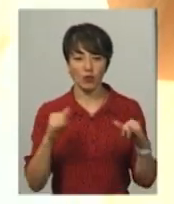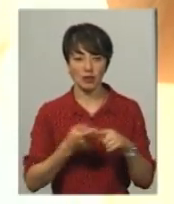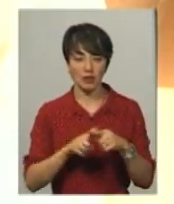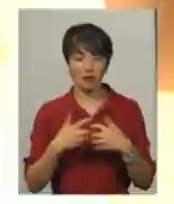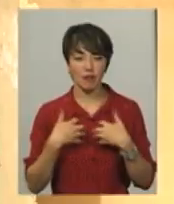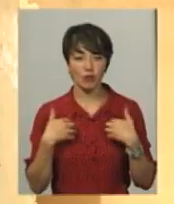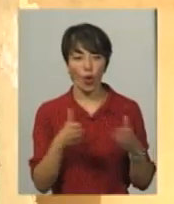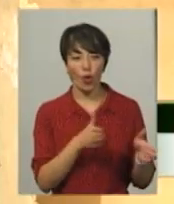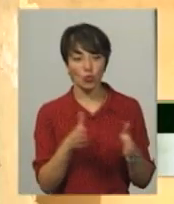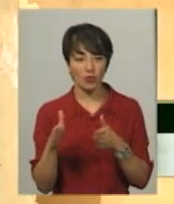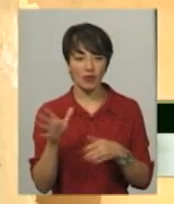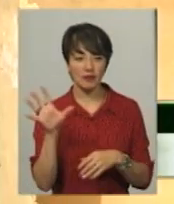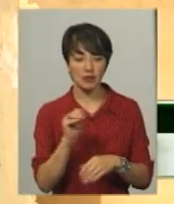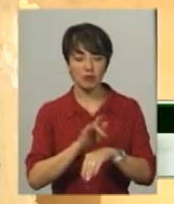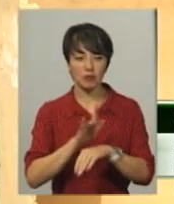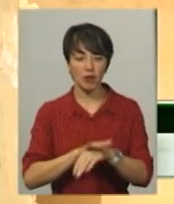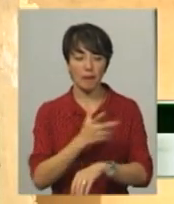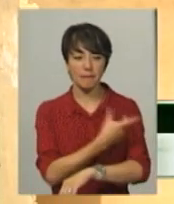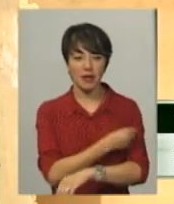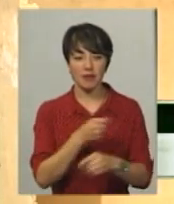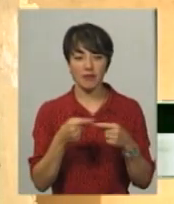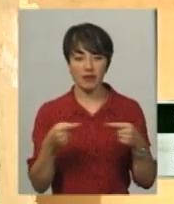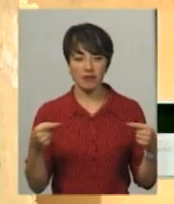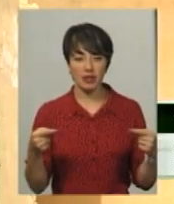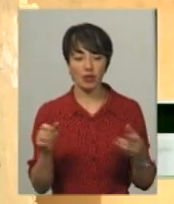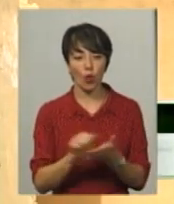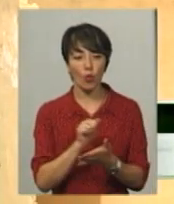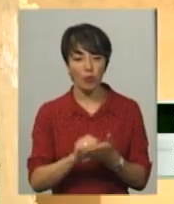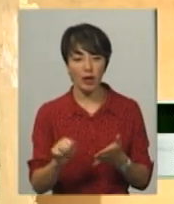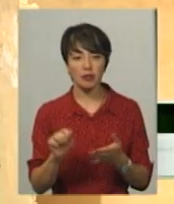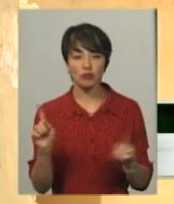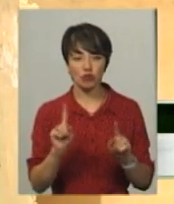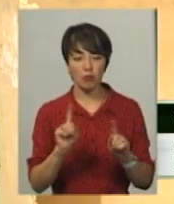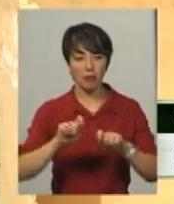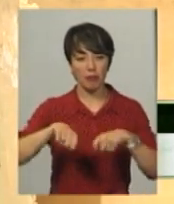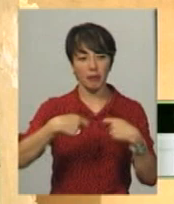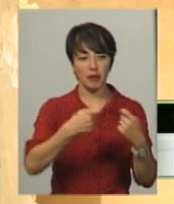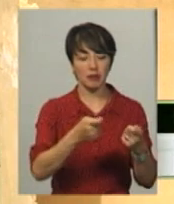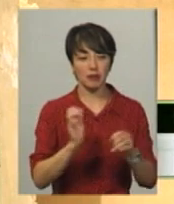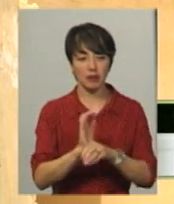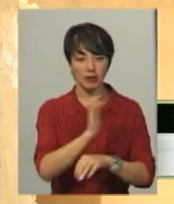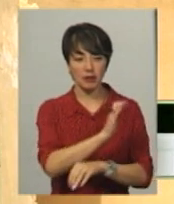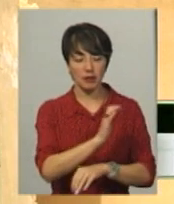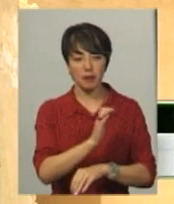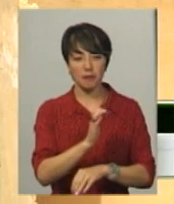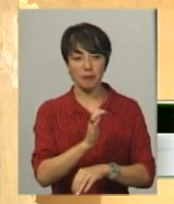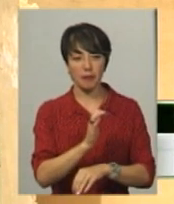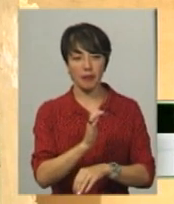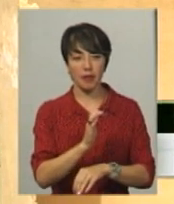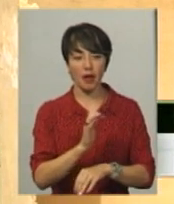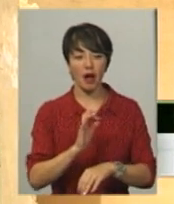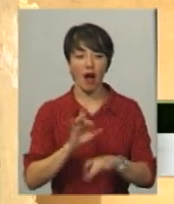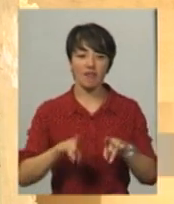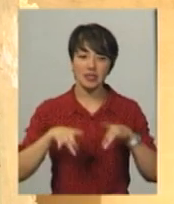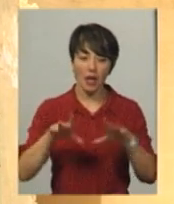Будемо готувати всі повністю прививки, скажімо так, і документи, щоб їх можна було могли забрати чи в Австралію, чи в Южну